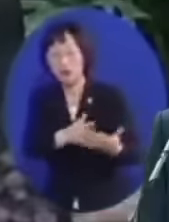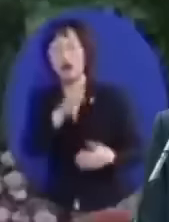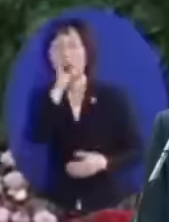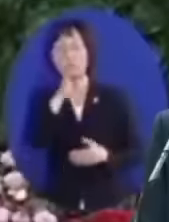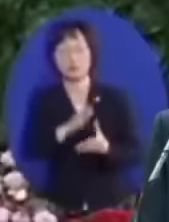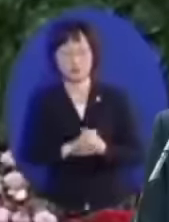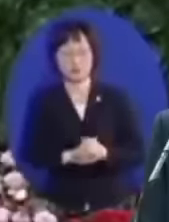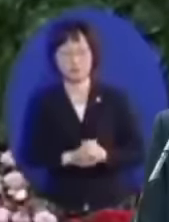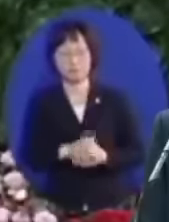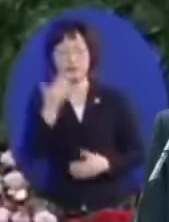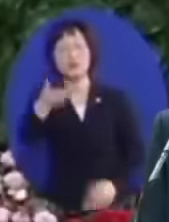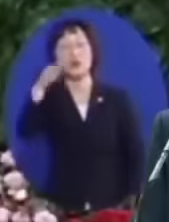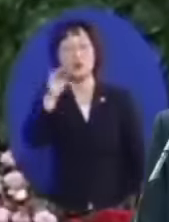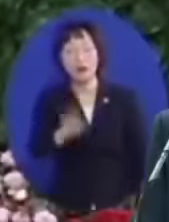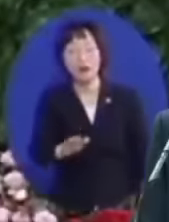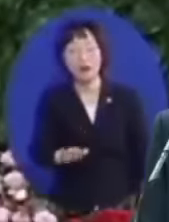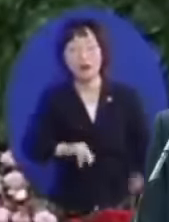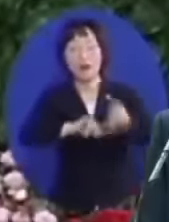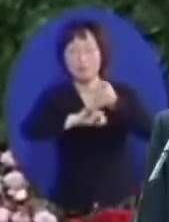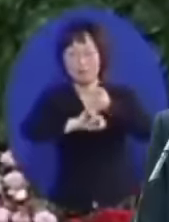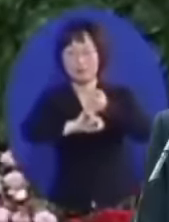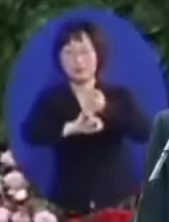것입니다. 그러나 반드시